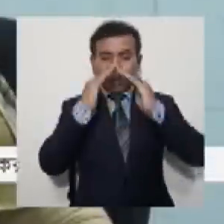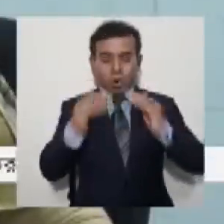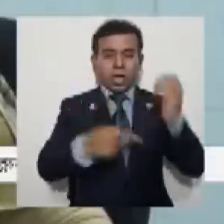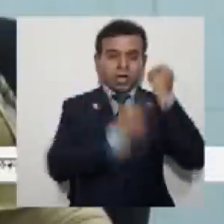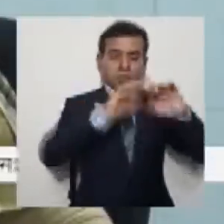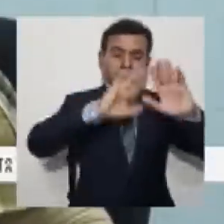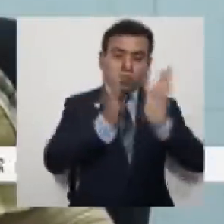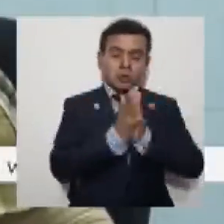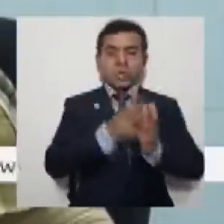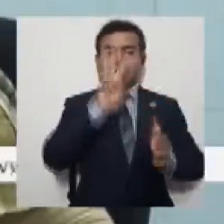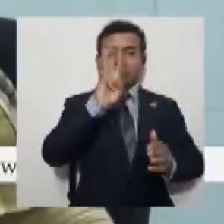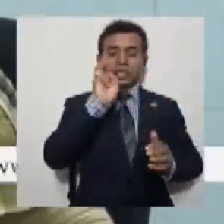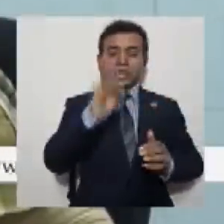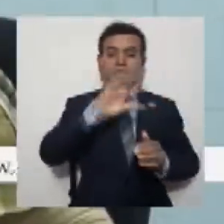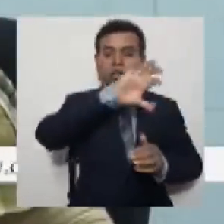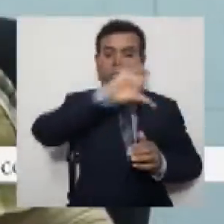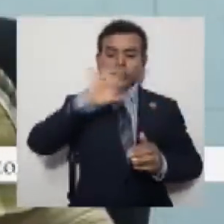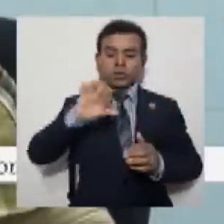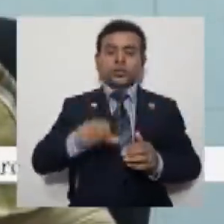3,977 জন 24 ঘন্টায় এবং এ পর্যন্ত